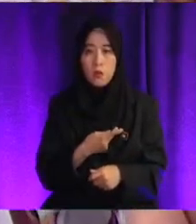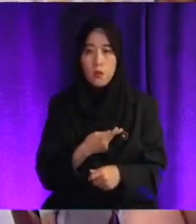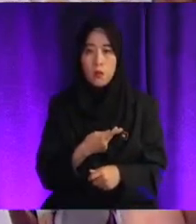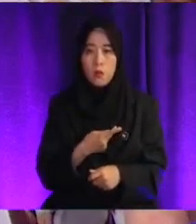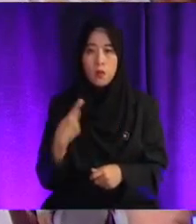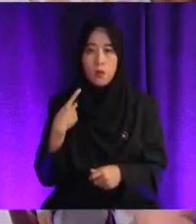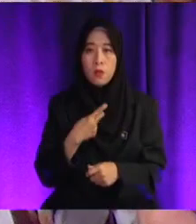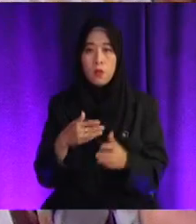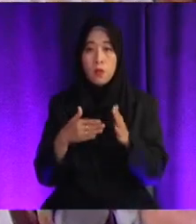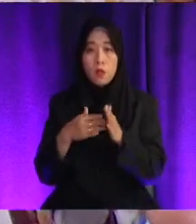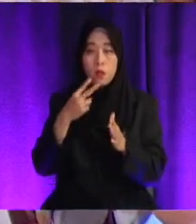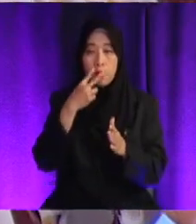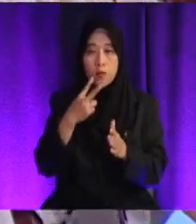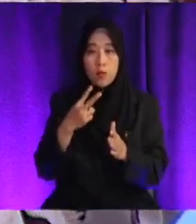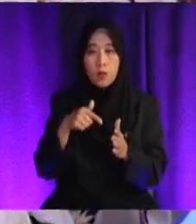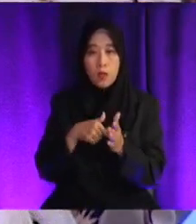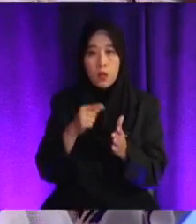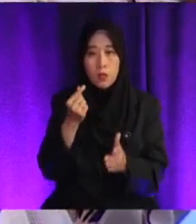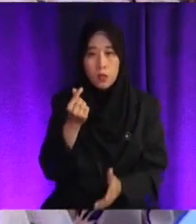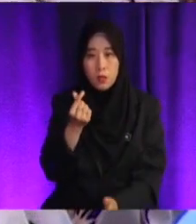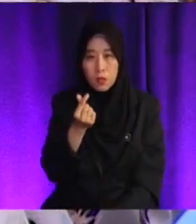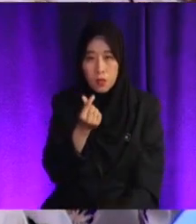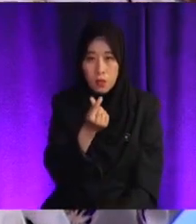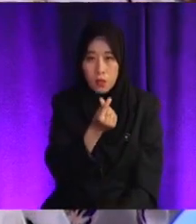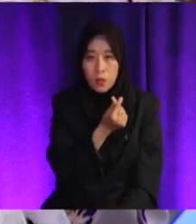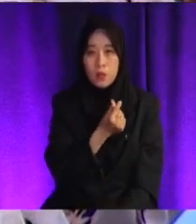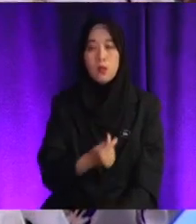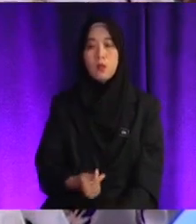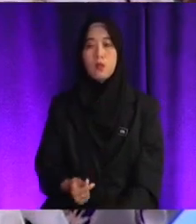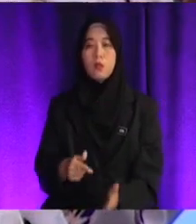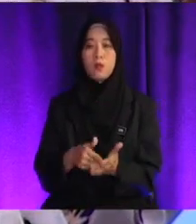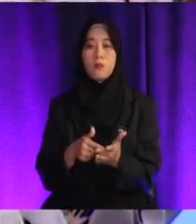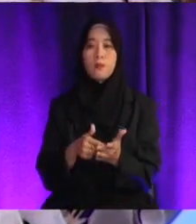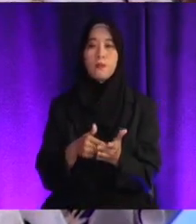Okey. Lagi sikit cikgu. Sikit lagi. Okey. Sikit lagi.